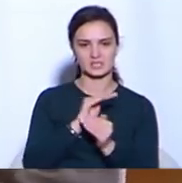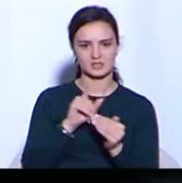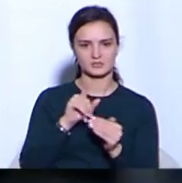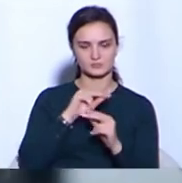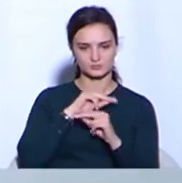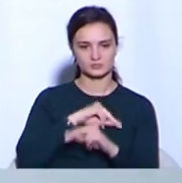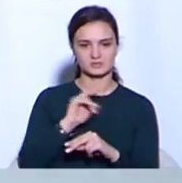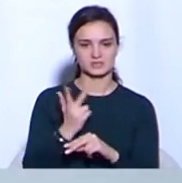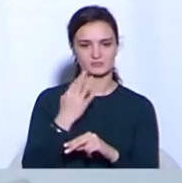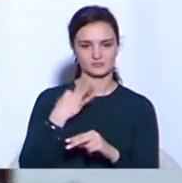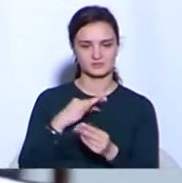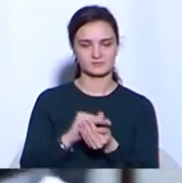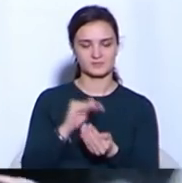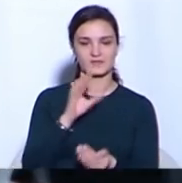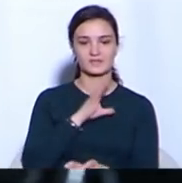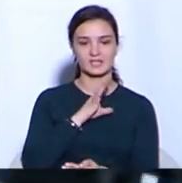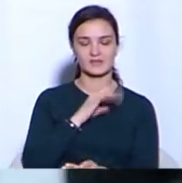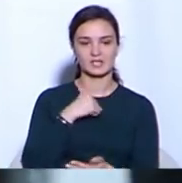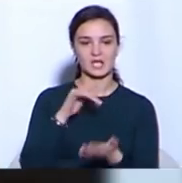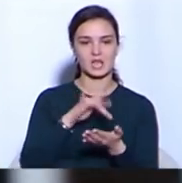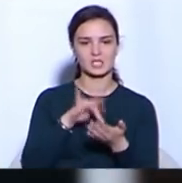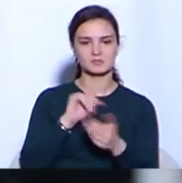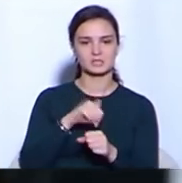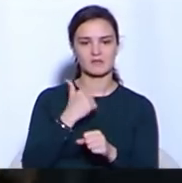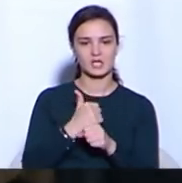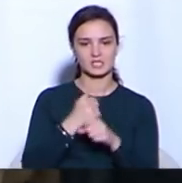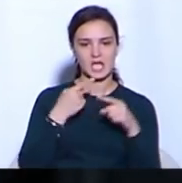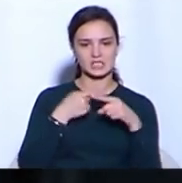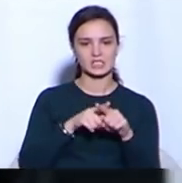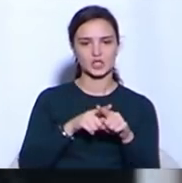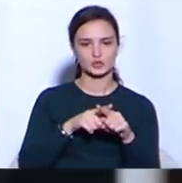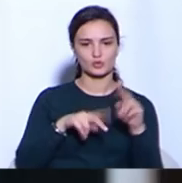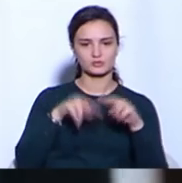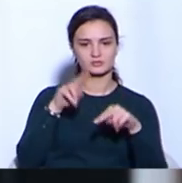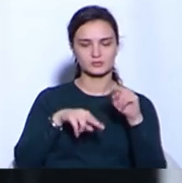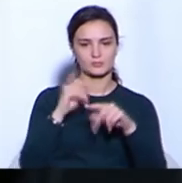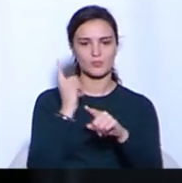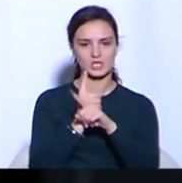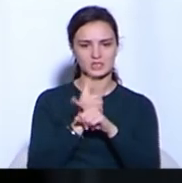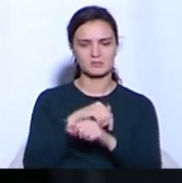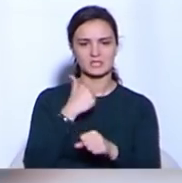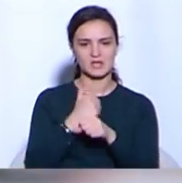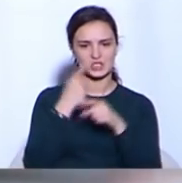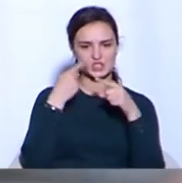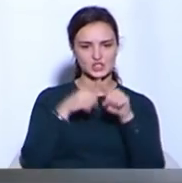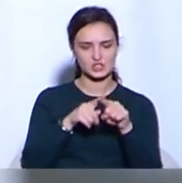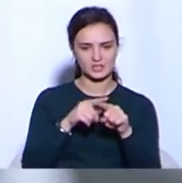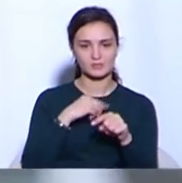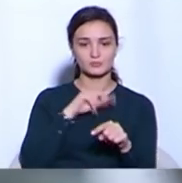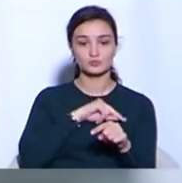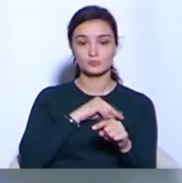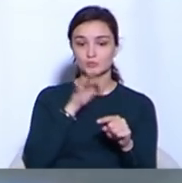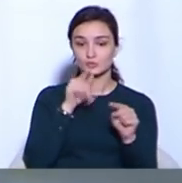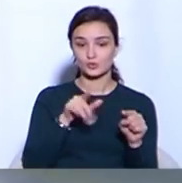შვილი გავზარდა. ვიღავი ქალაქის მთავარი არქიტექტორის მოადგილე, ქალაქის მთავარი ინჟინერი, შეთავსებით